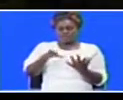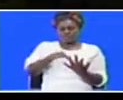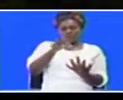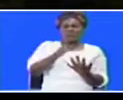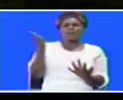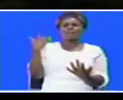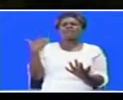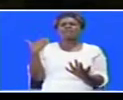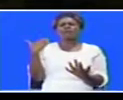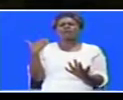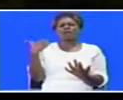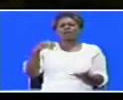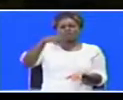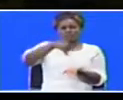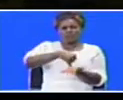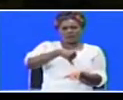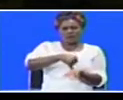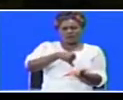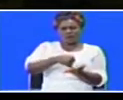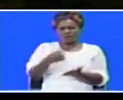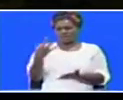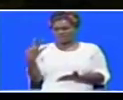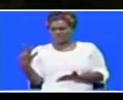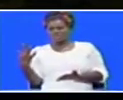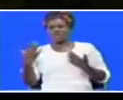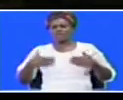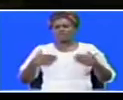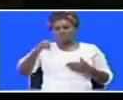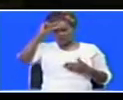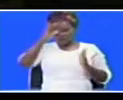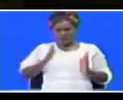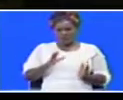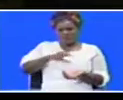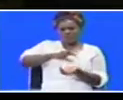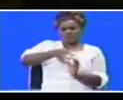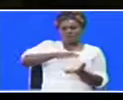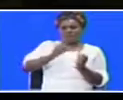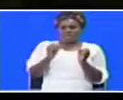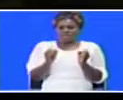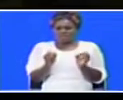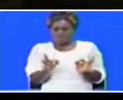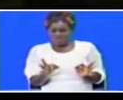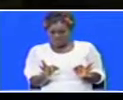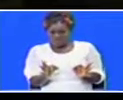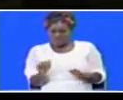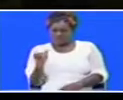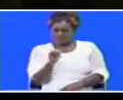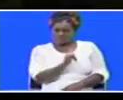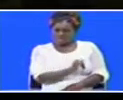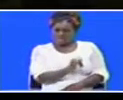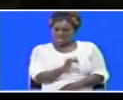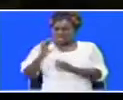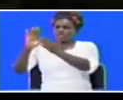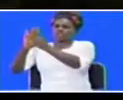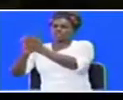awali kingewashirikisha mafahali watatu akiwemo gavana wa Bomet Isaac Ruto iwapo angelisalia katika mrengo wa